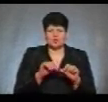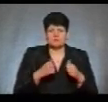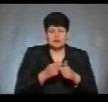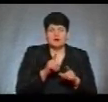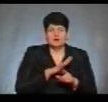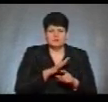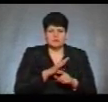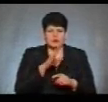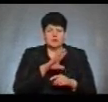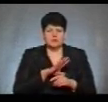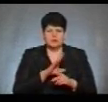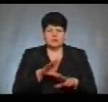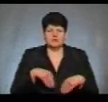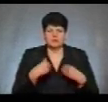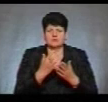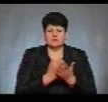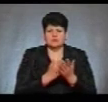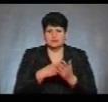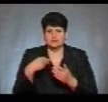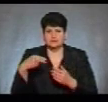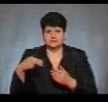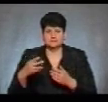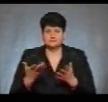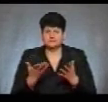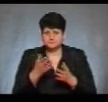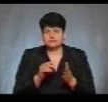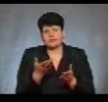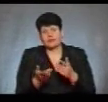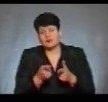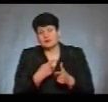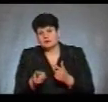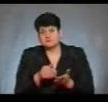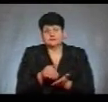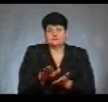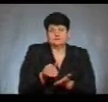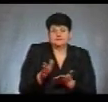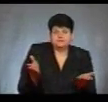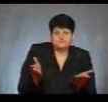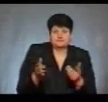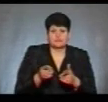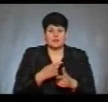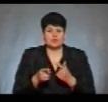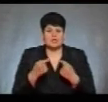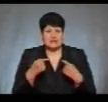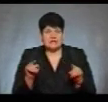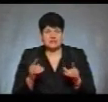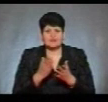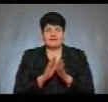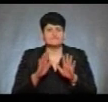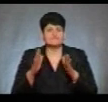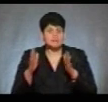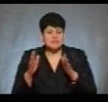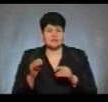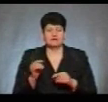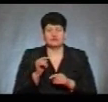подані кандидатами в президенти, вони десь або відмовляються, або інші є відповідно випадки, тому відповідно